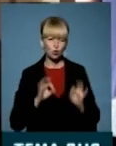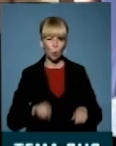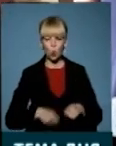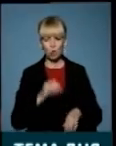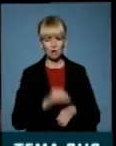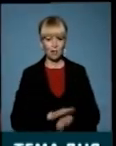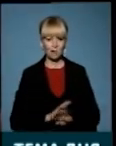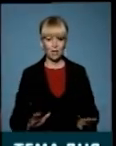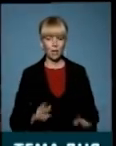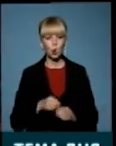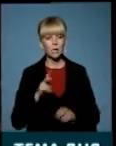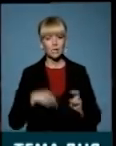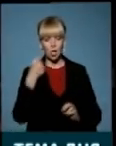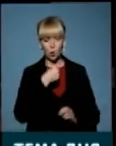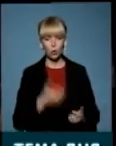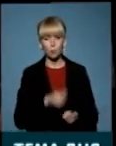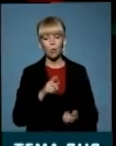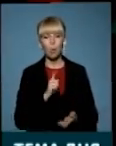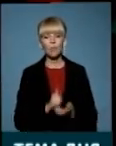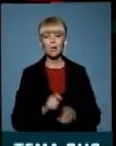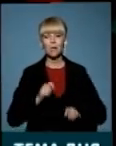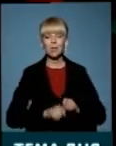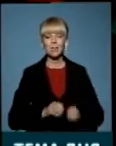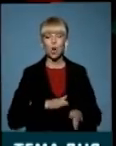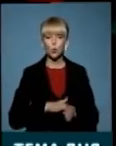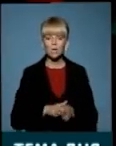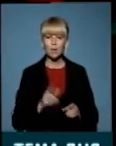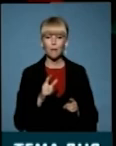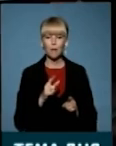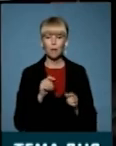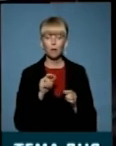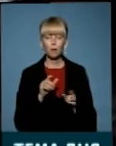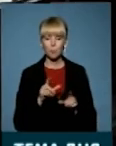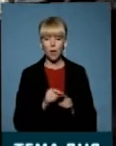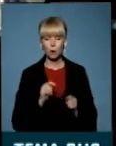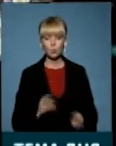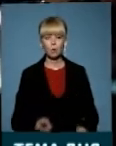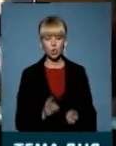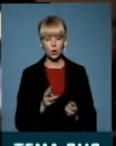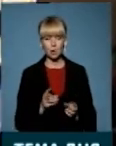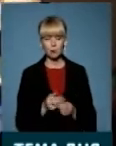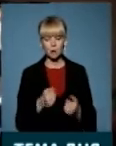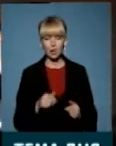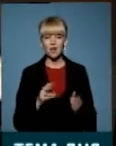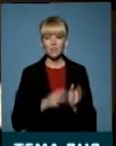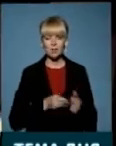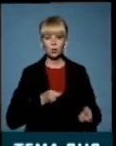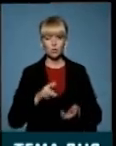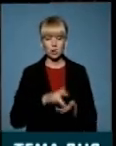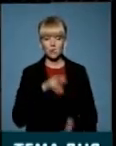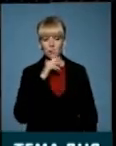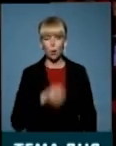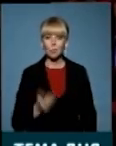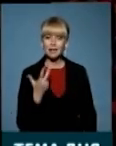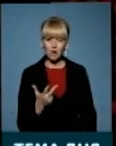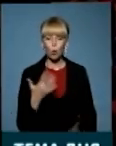не виявлено. До кінця року рятувальники повинні перевірити на дотримання правил протипожежної безпеки 8 торгових центрів у Чернівецькій області,